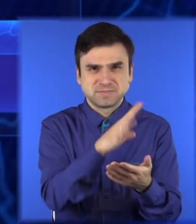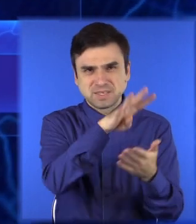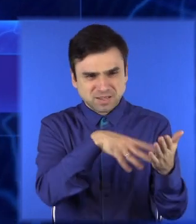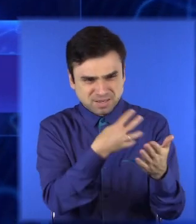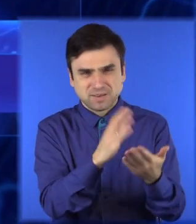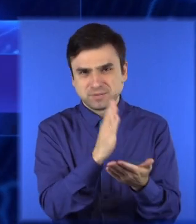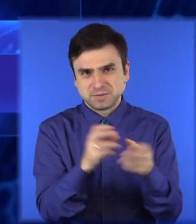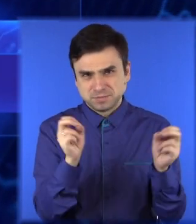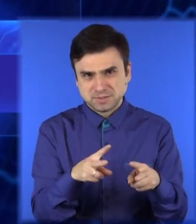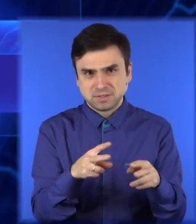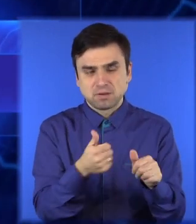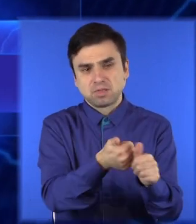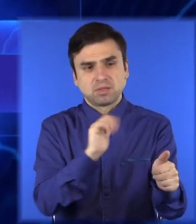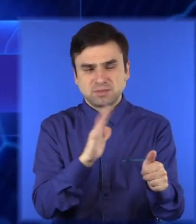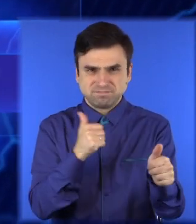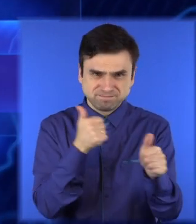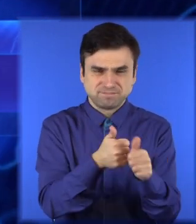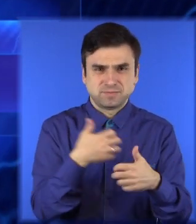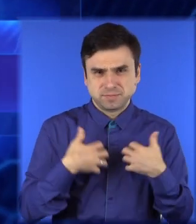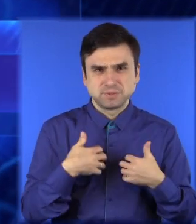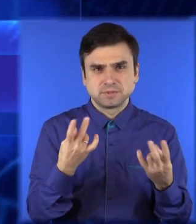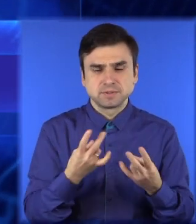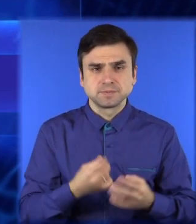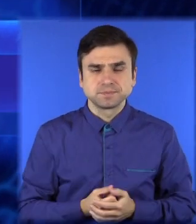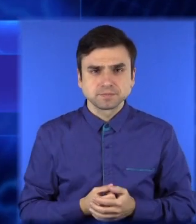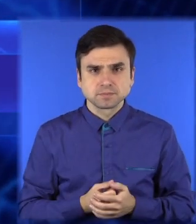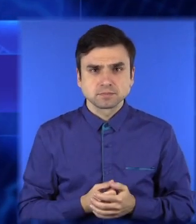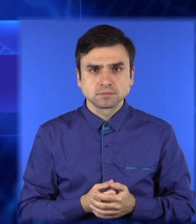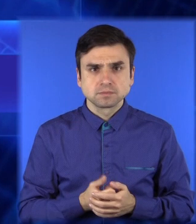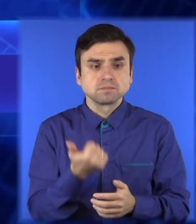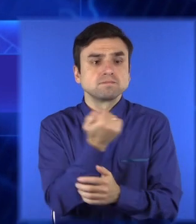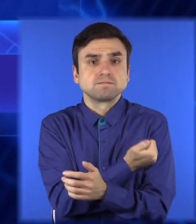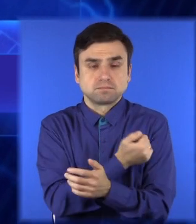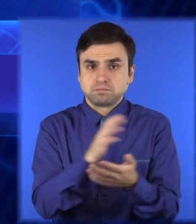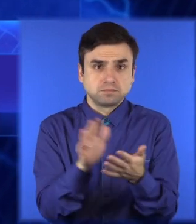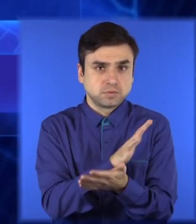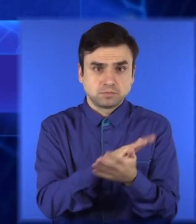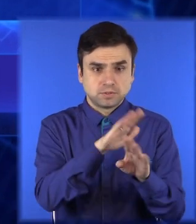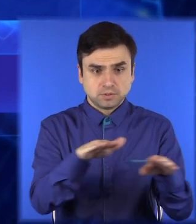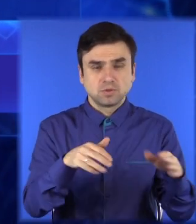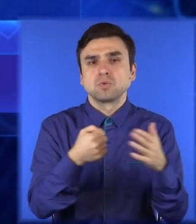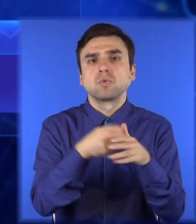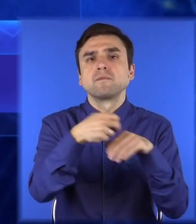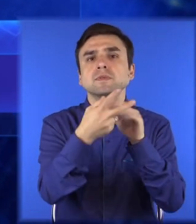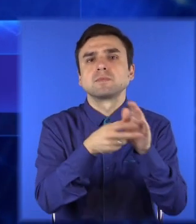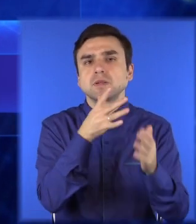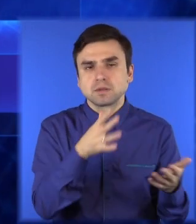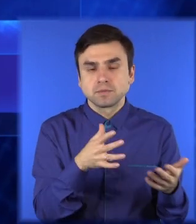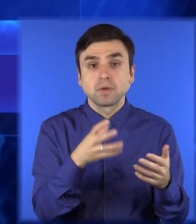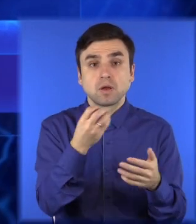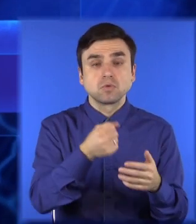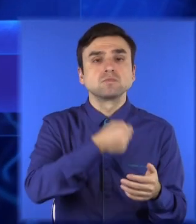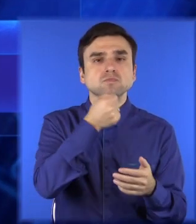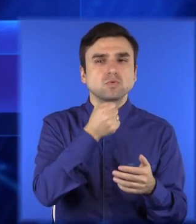якомога скоріше надолужити щеплення, якщо пропустили планову вакцинацію. Зробити це можуть безоплатно усі діти до 18 років, а